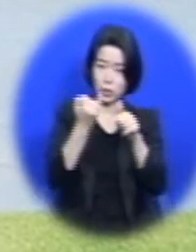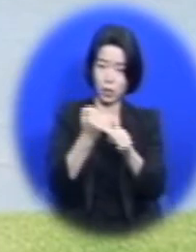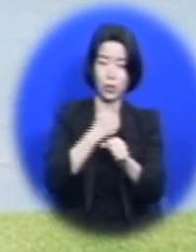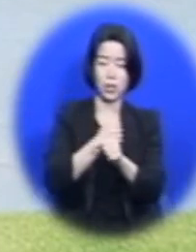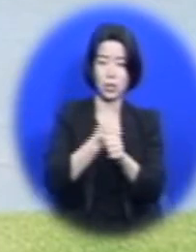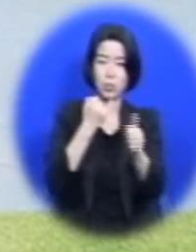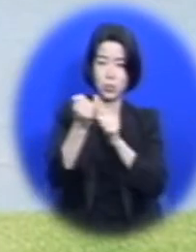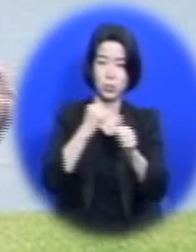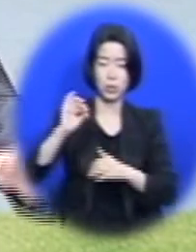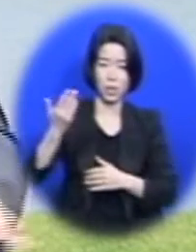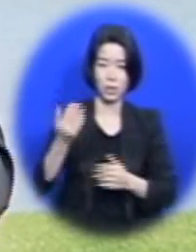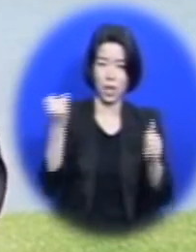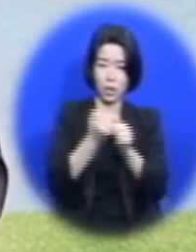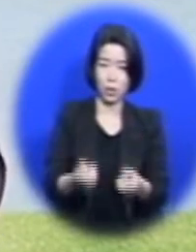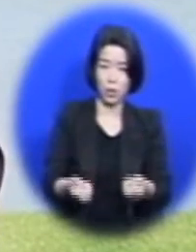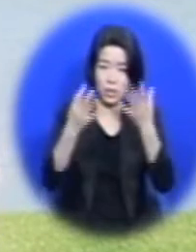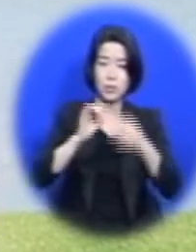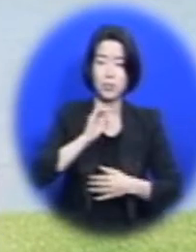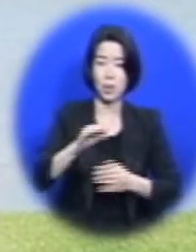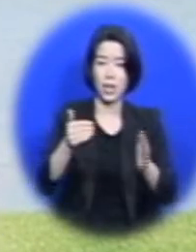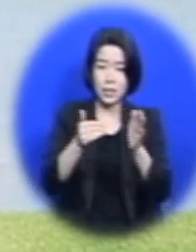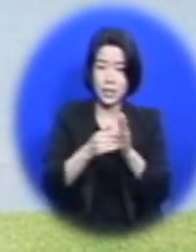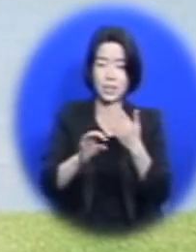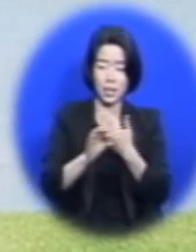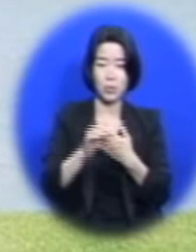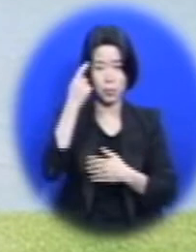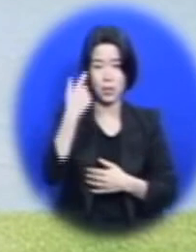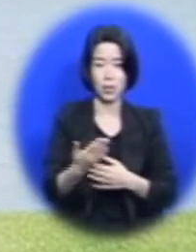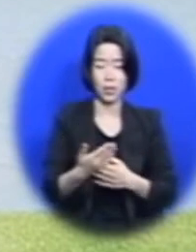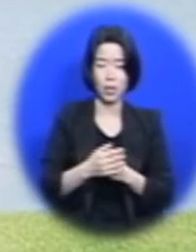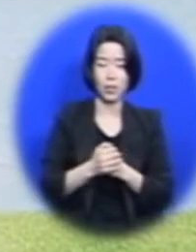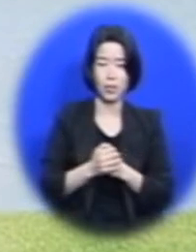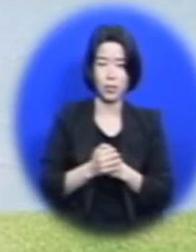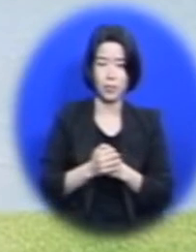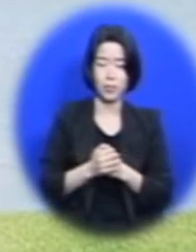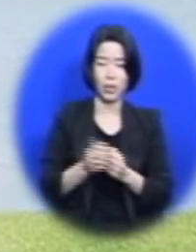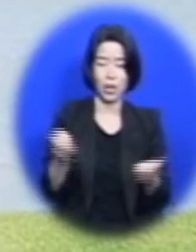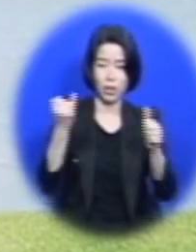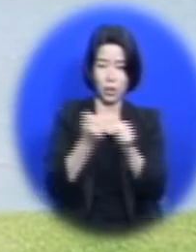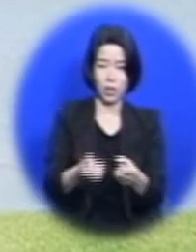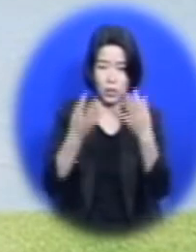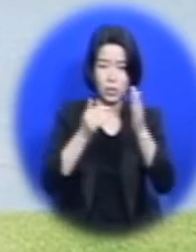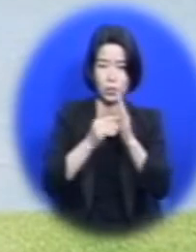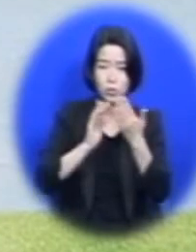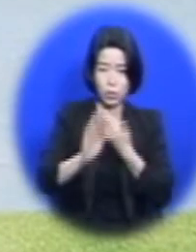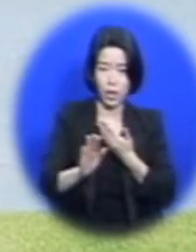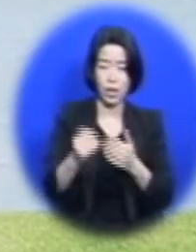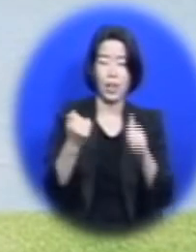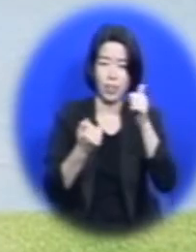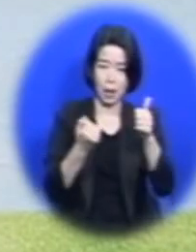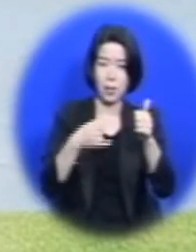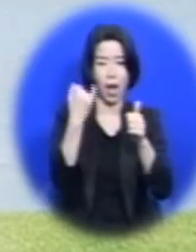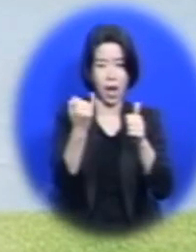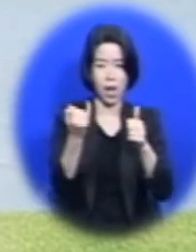부부가 되는 게 결혼식만 치르고 나면 그걸로 끝납니까? 결혼식 이후에 남편과 아내로서